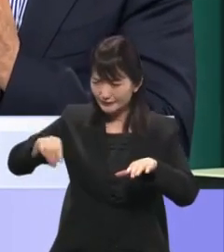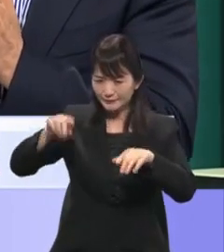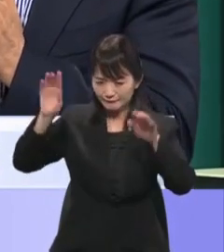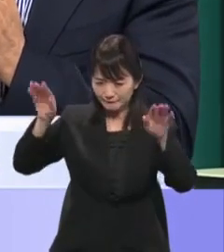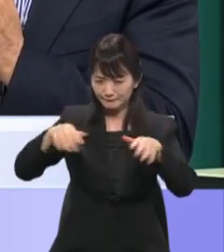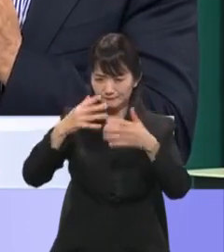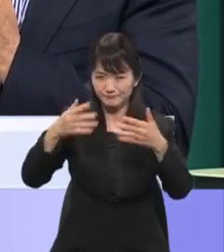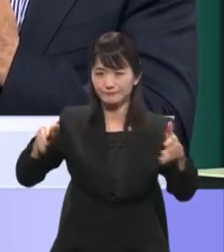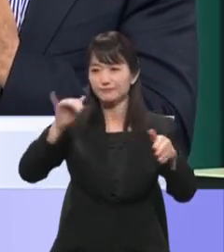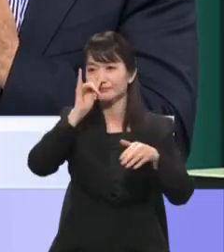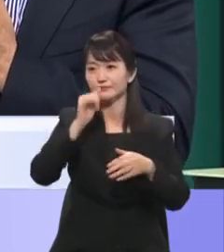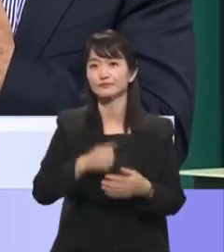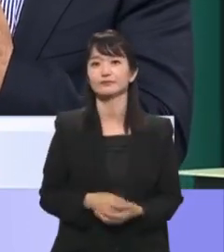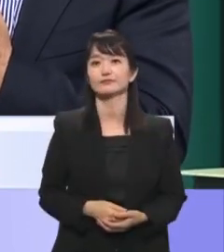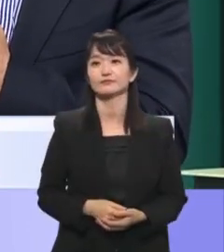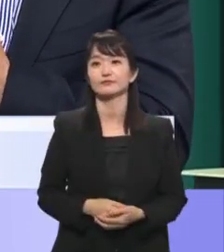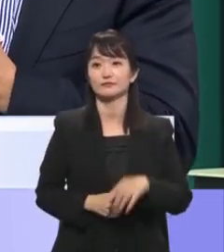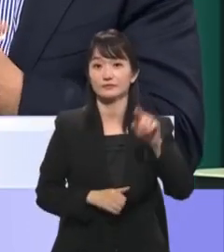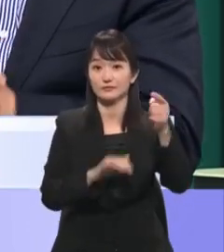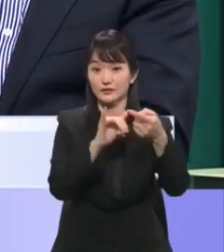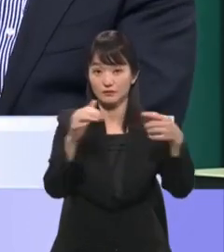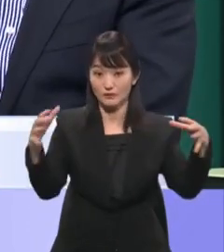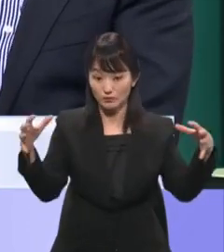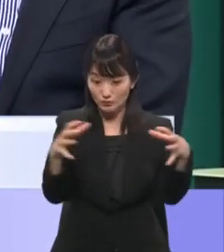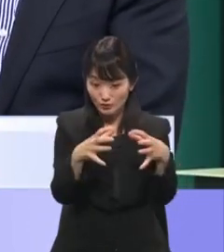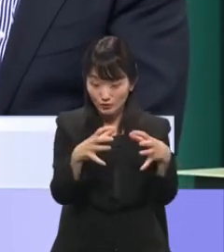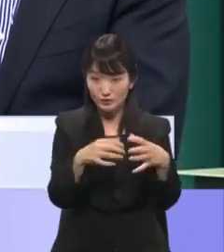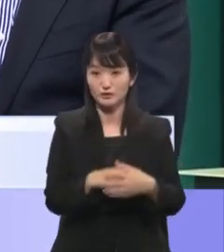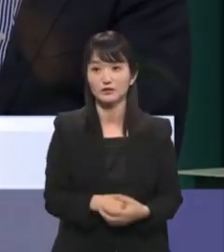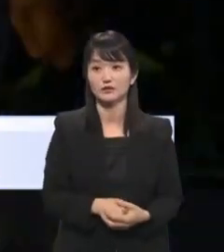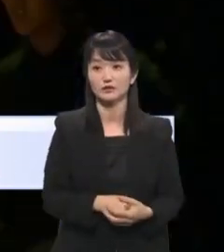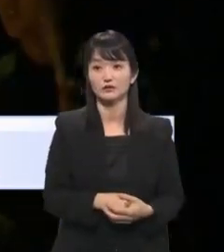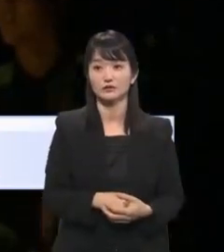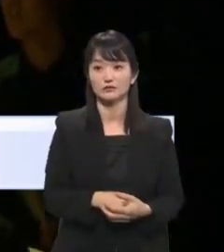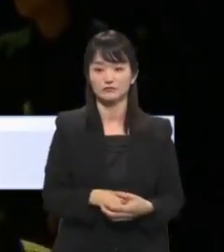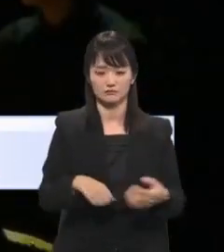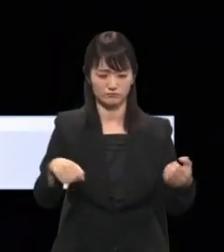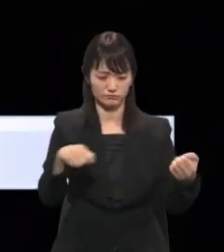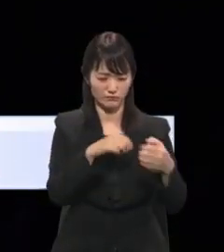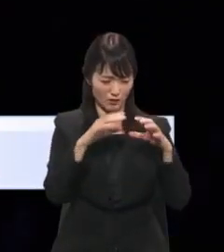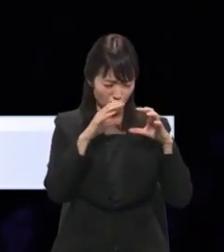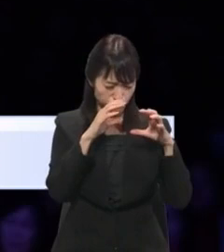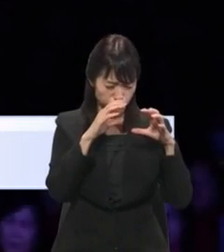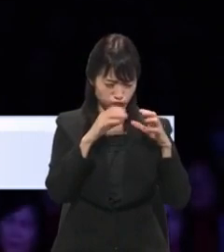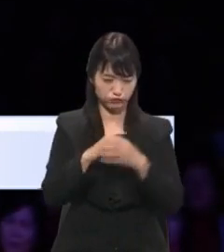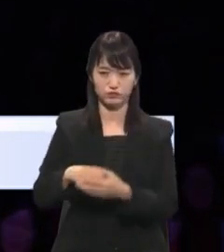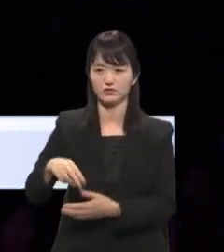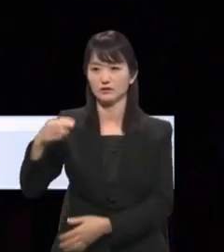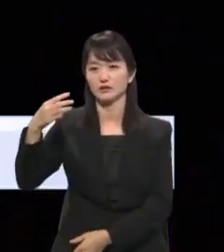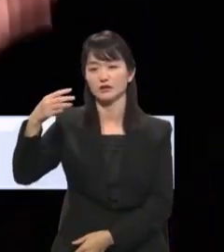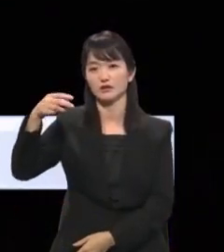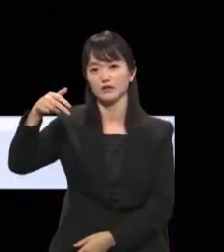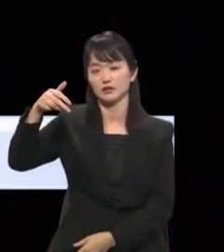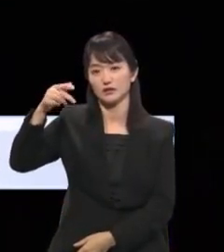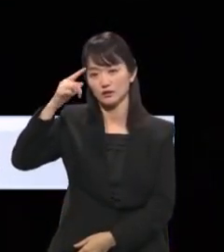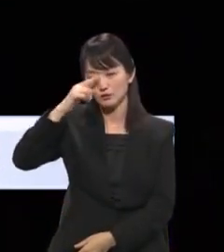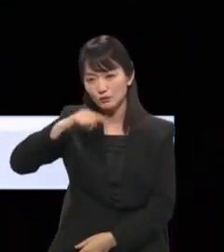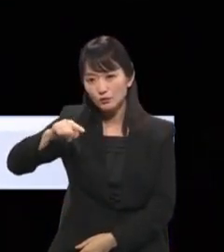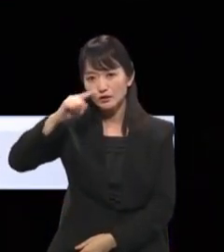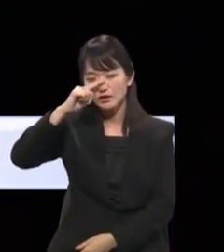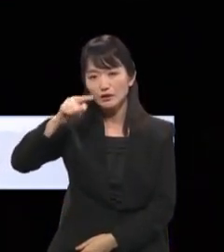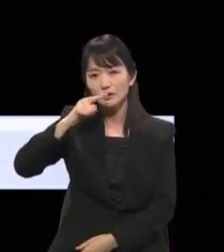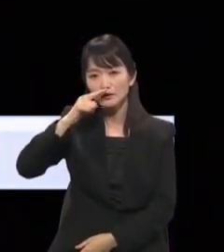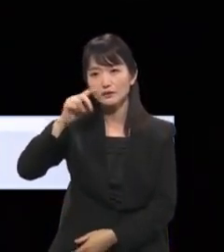지금 백인조면, 예, 그러니까 오케스트라도 있고 국악도 있고 합쳐진 건가요? 그러니까, 그렇죠, 동양과 우리나라와 서양 음악이 합쳐져 있는.